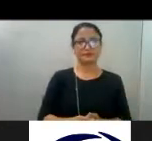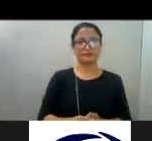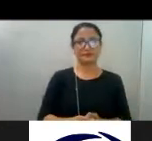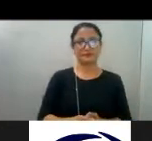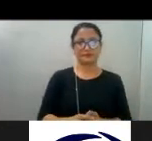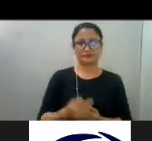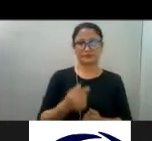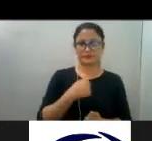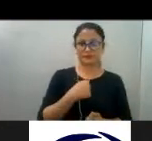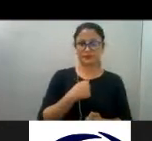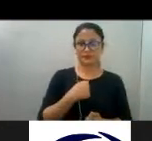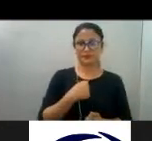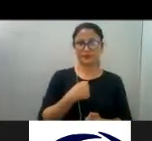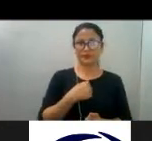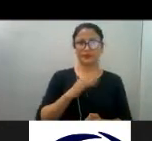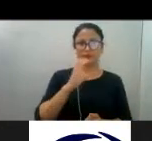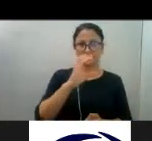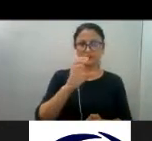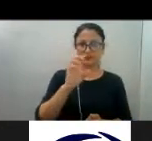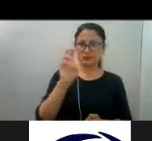म सिएमसी नेपाल